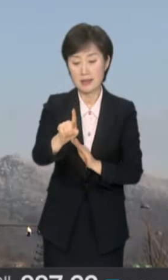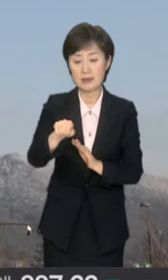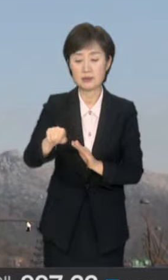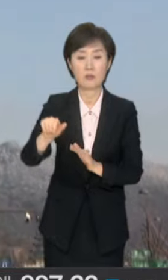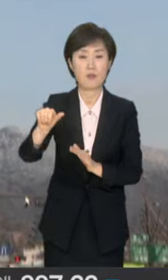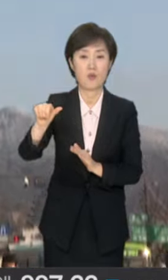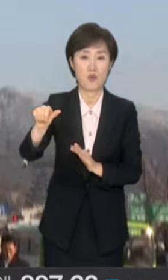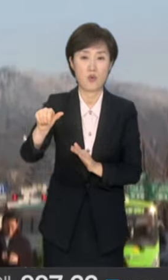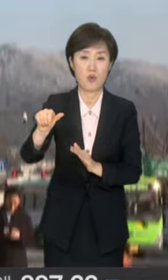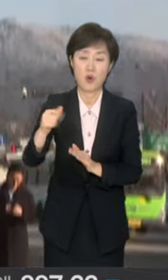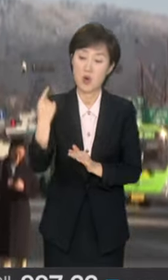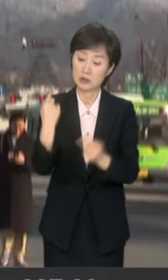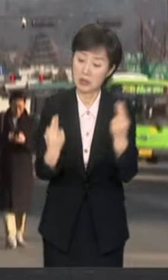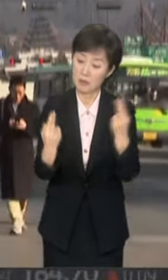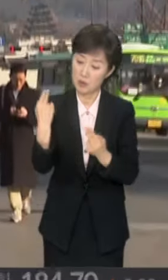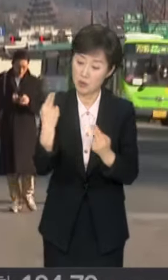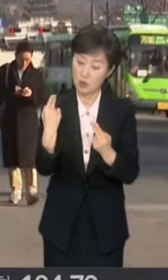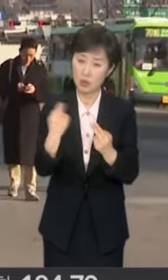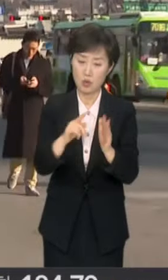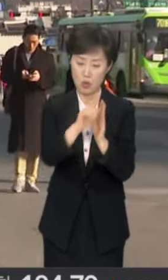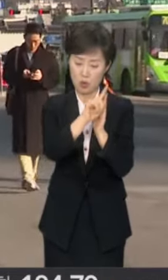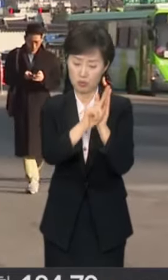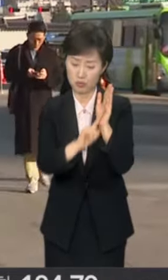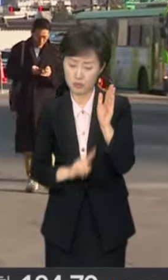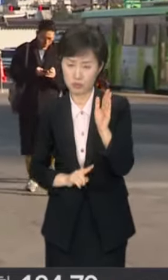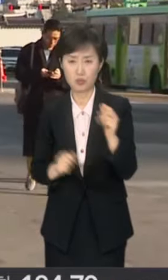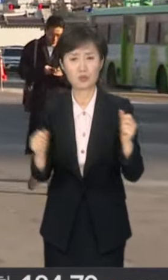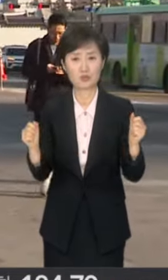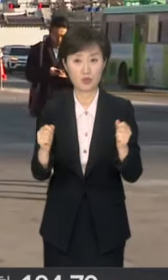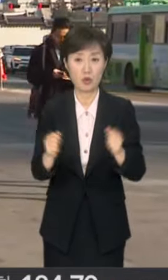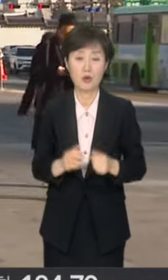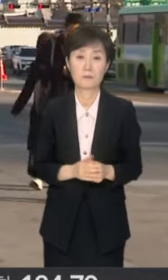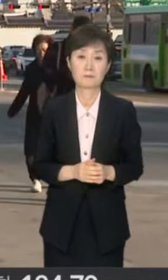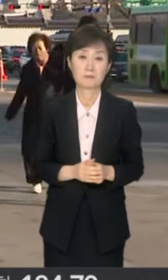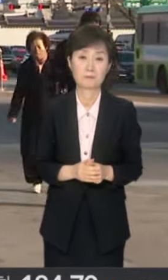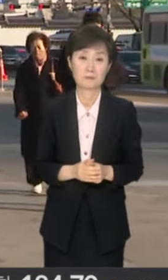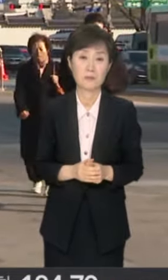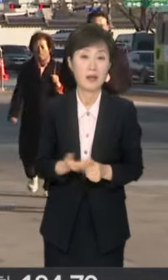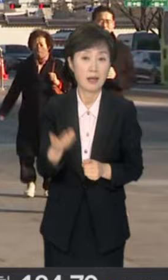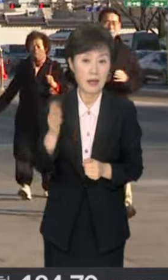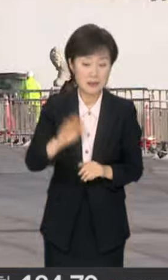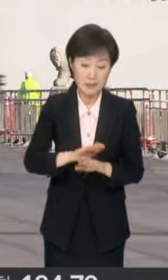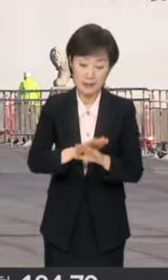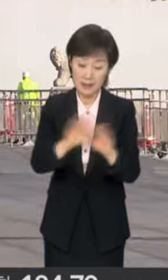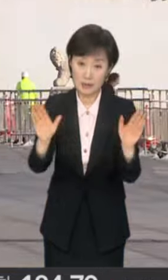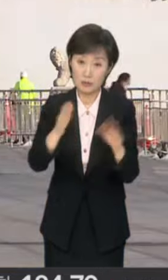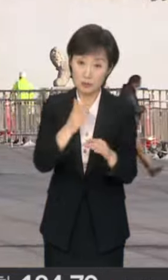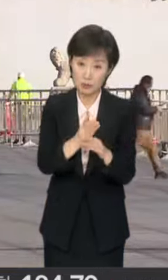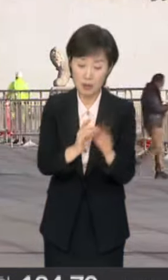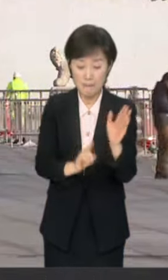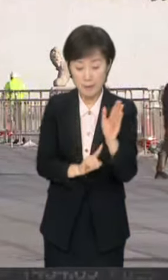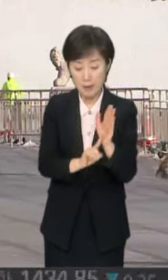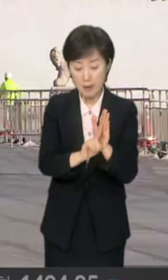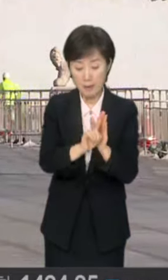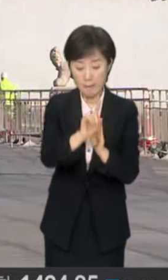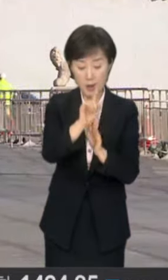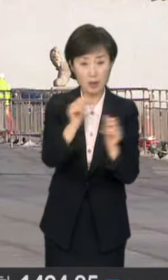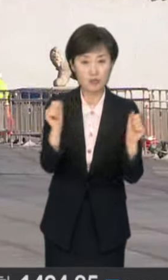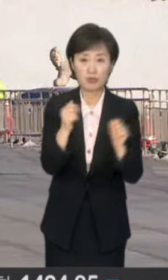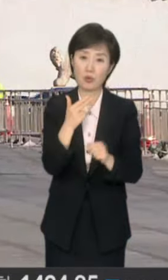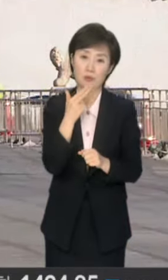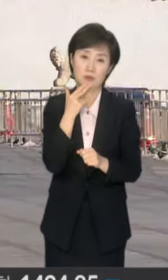1.5도까지 떨어지면서 어제 아침보다 9도에서 10도 정도나 낮게 시작했습니다. 다만 낮 동안 기온이 크게 오르면서 추위가